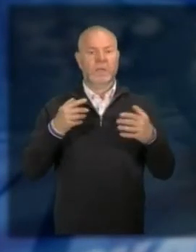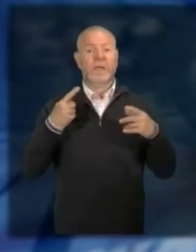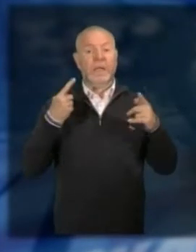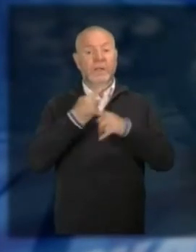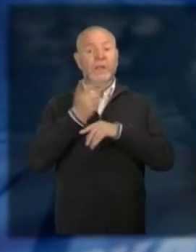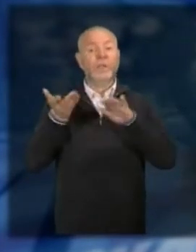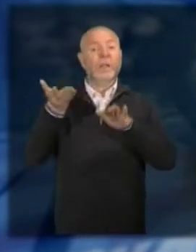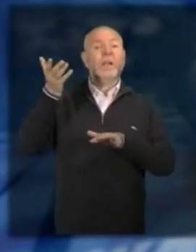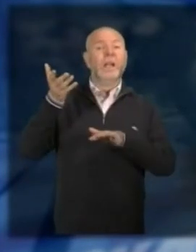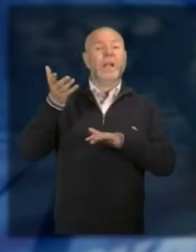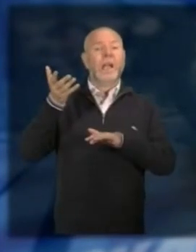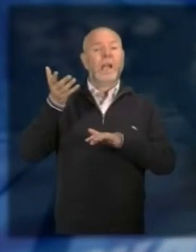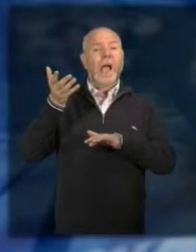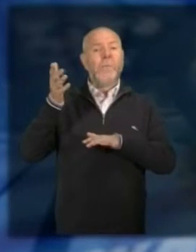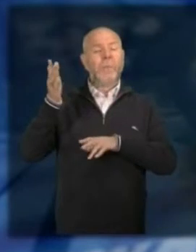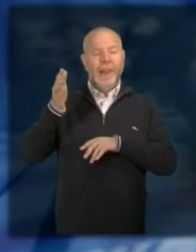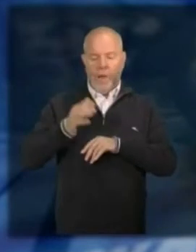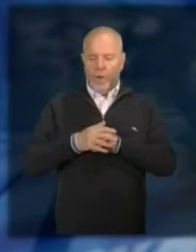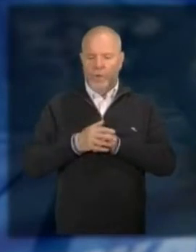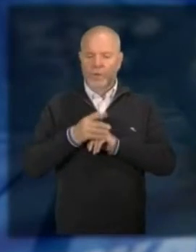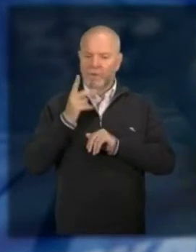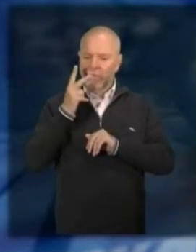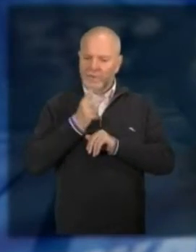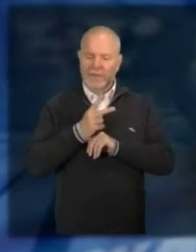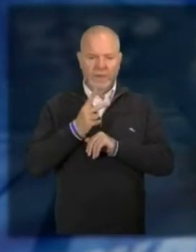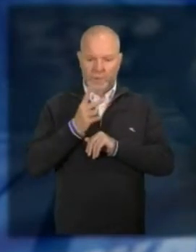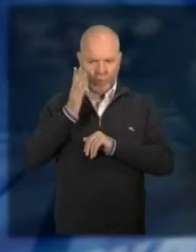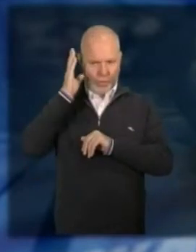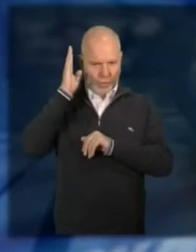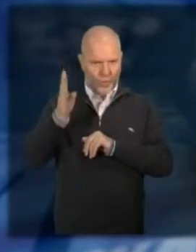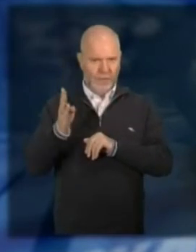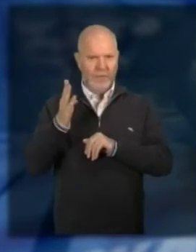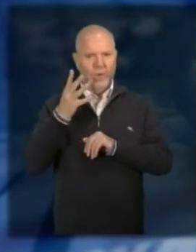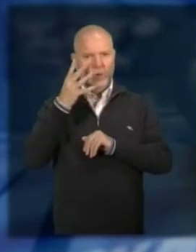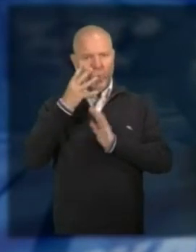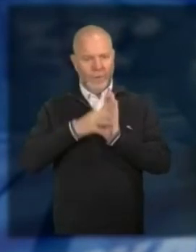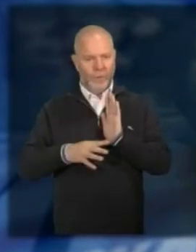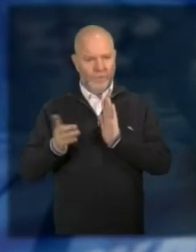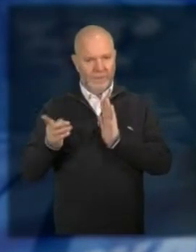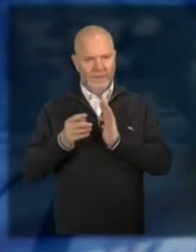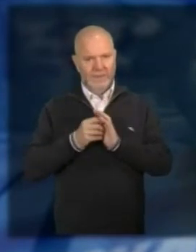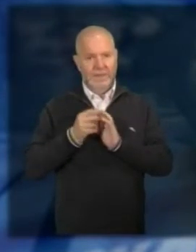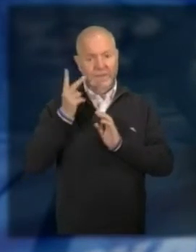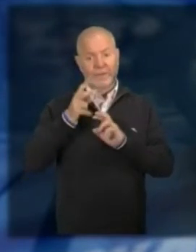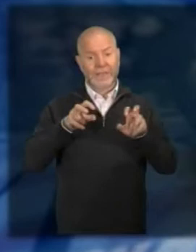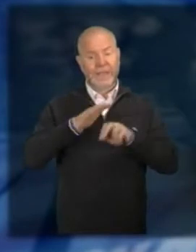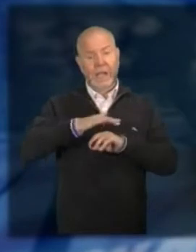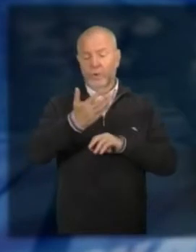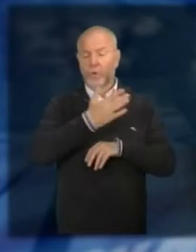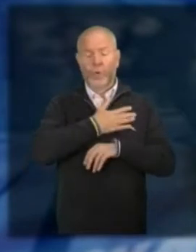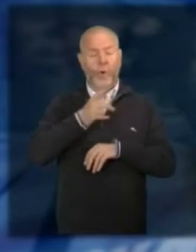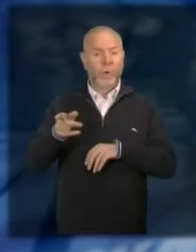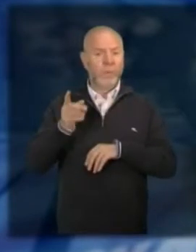appello, però, la Corte ribaltò la sentenza, condannando l'imprenditore Solano e affermando che proprio il ghiaccio era stato la